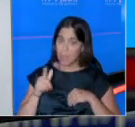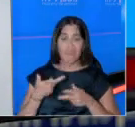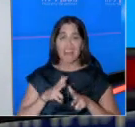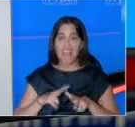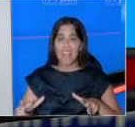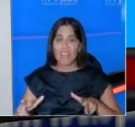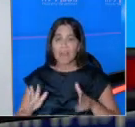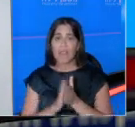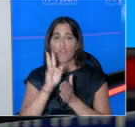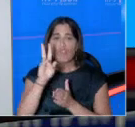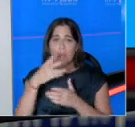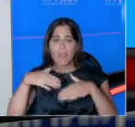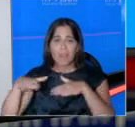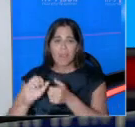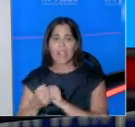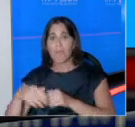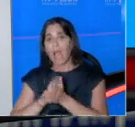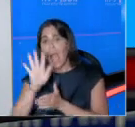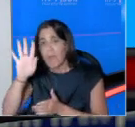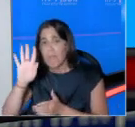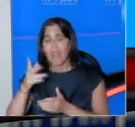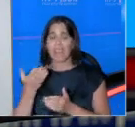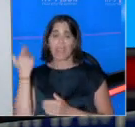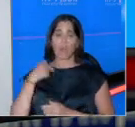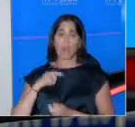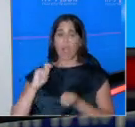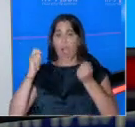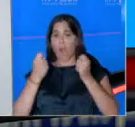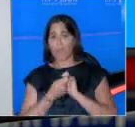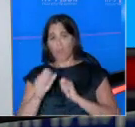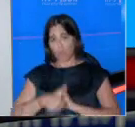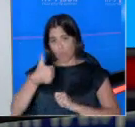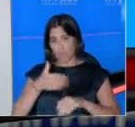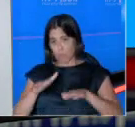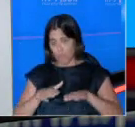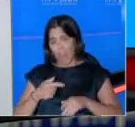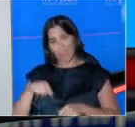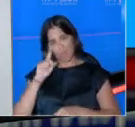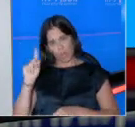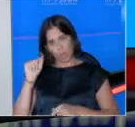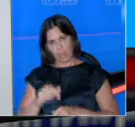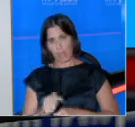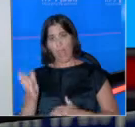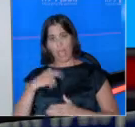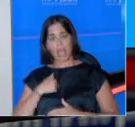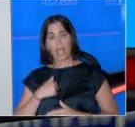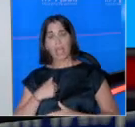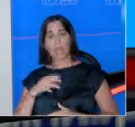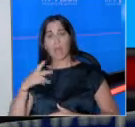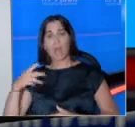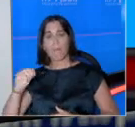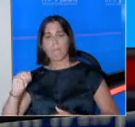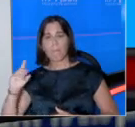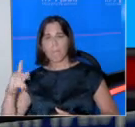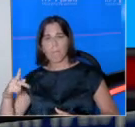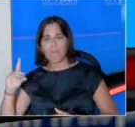מצב שמ-12 מנדטים, 14 מנדטים בימים כתיקונם, הוא היה הופך להיות ראש ממשלה, את זה אנחנו יודעים. גם המפדל בימתי לילתה